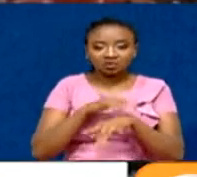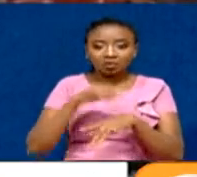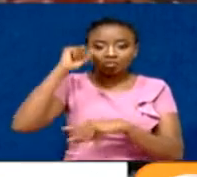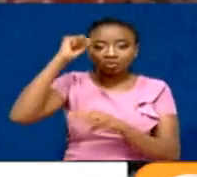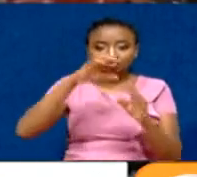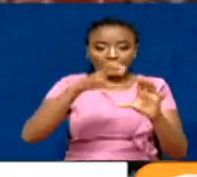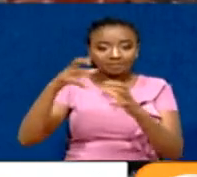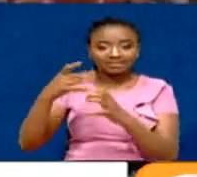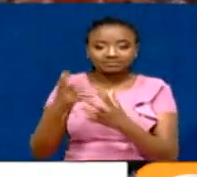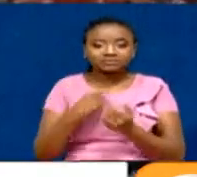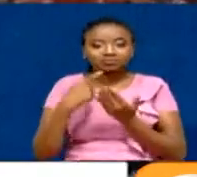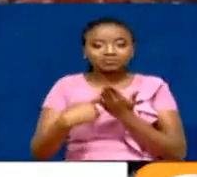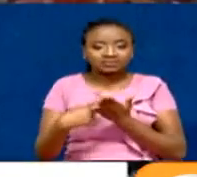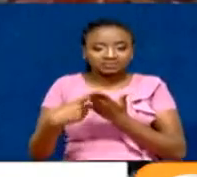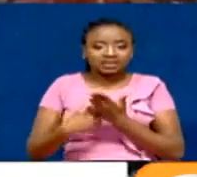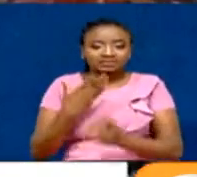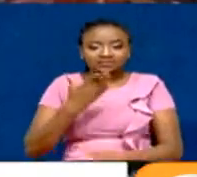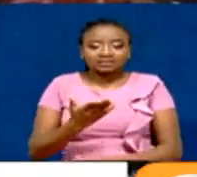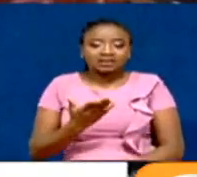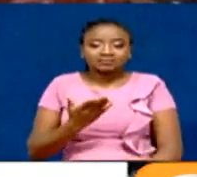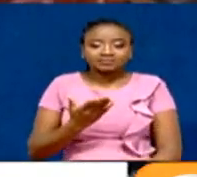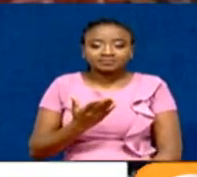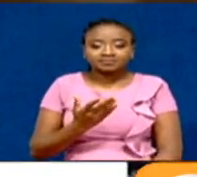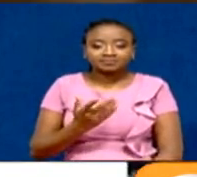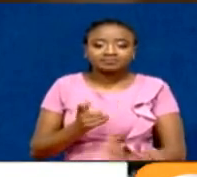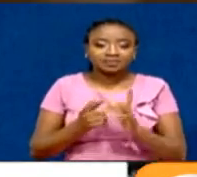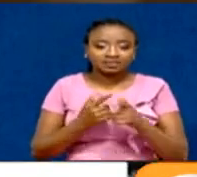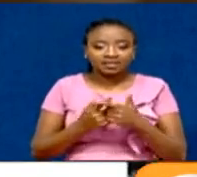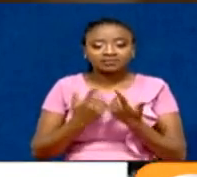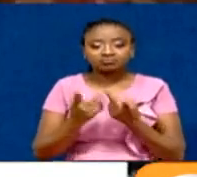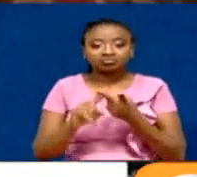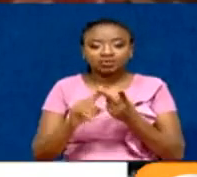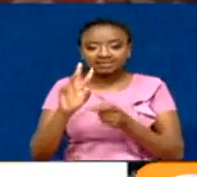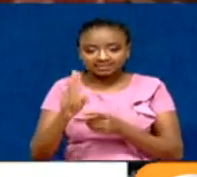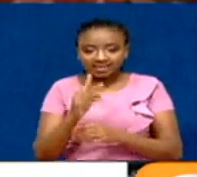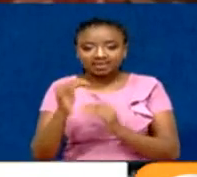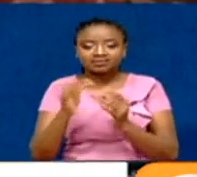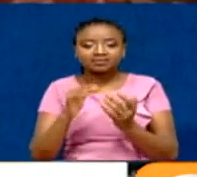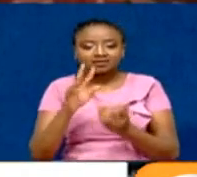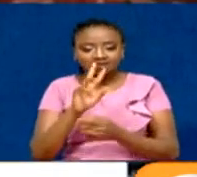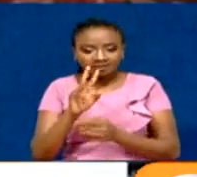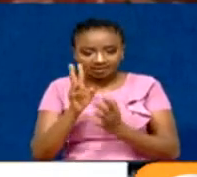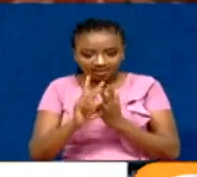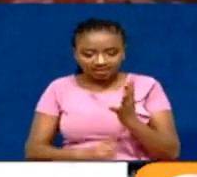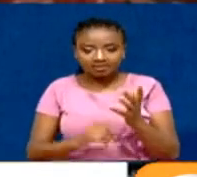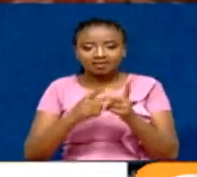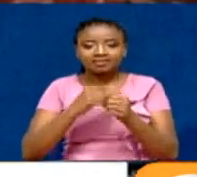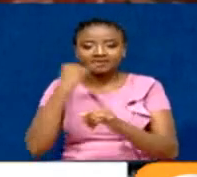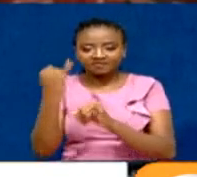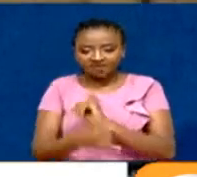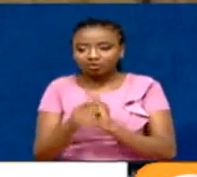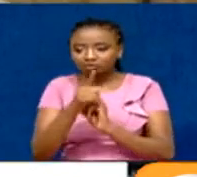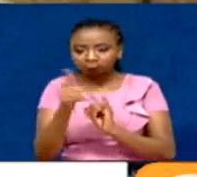na wabunge katika ngazi ya kusoma mara ya pili kabla ya kuelekea kwenye ngazi ya kamati ya bunge nzima, ambapo wabunge